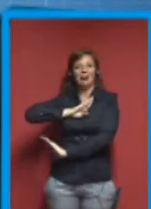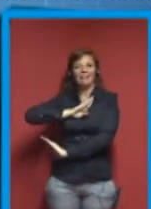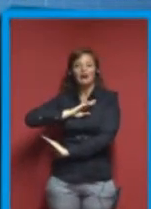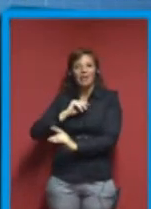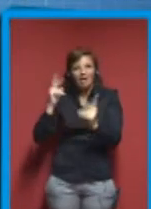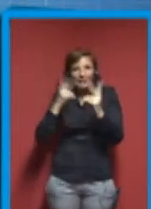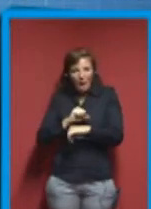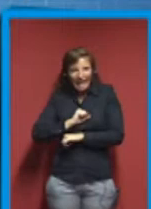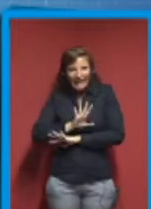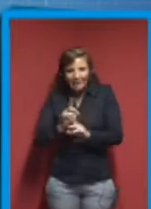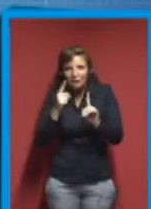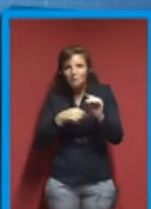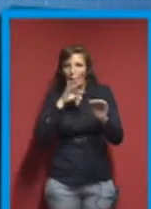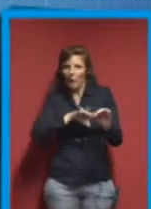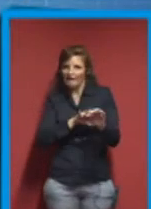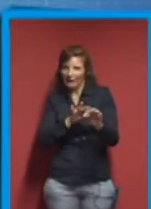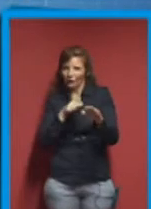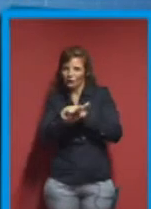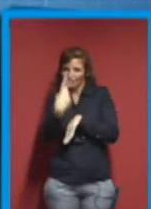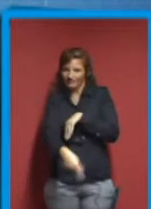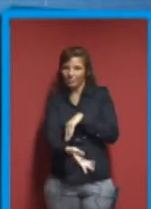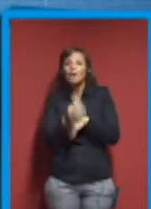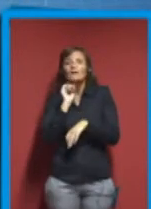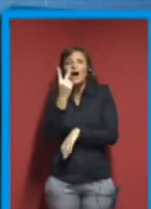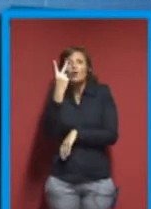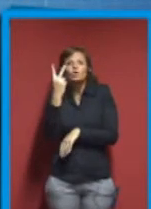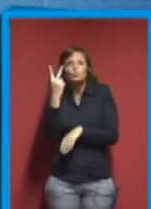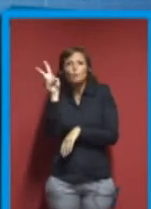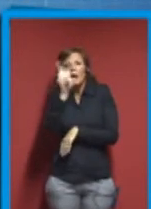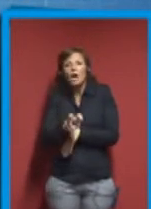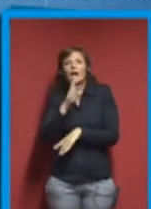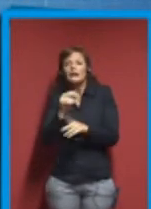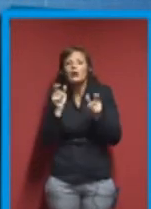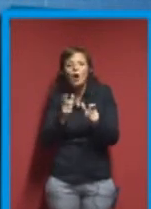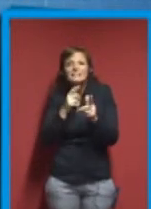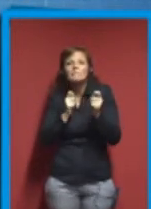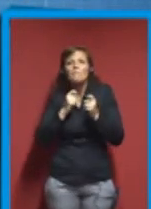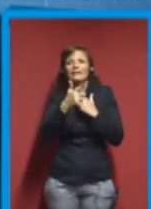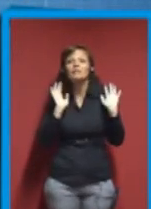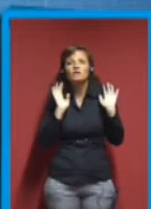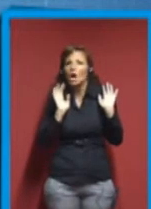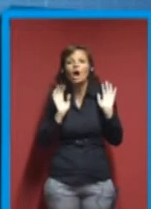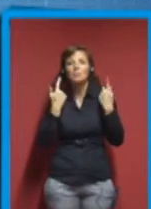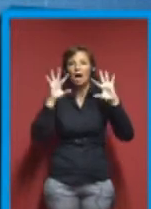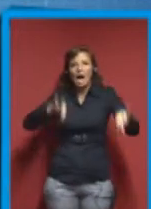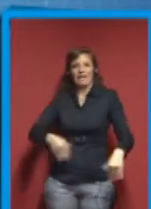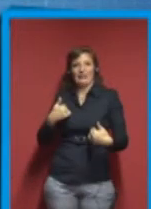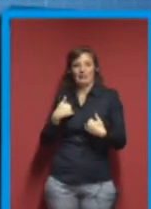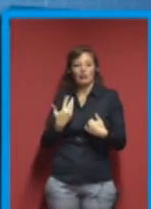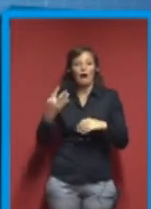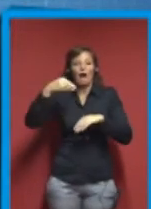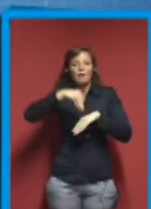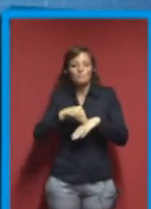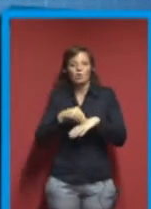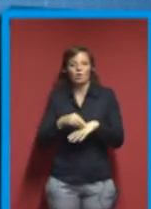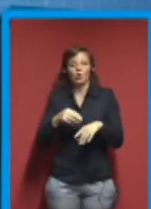poter guadagnare su questa cosa. Cioè $2 solo di spedizione, incredibile. Poi la